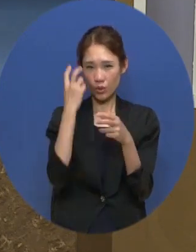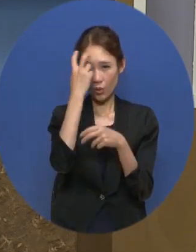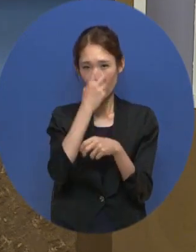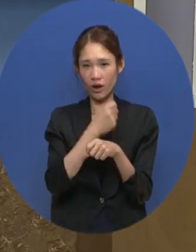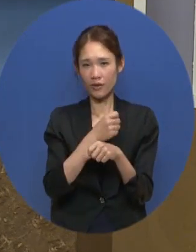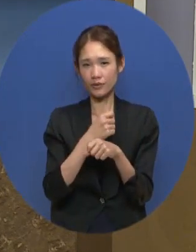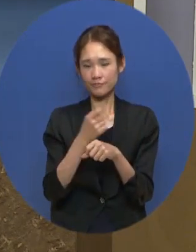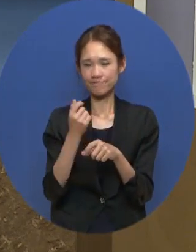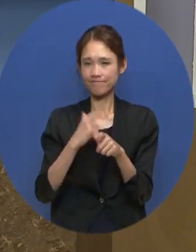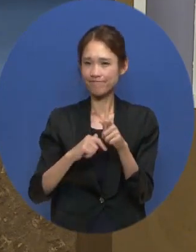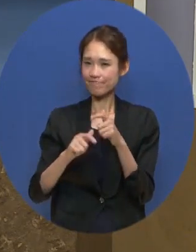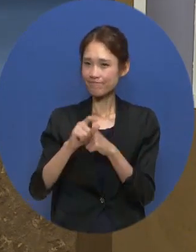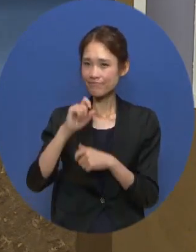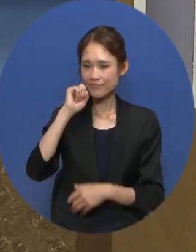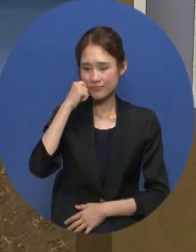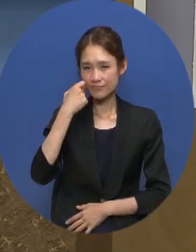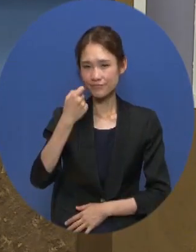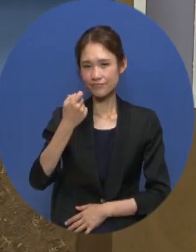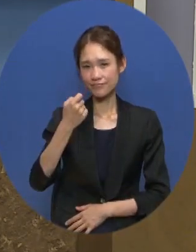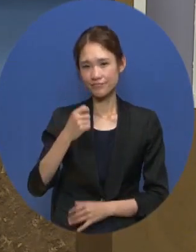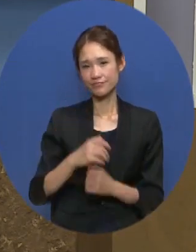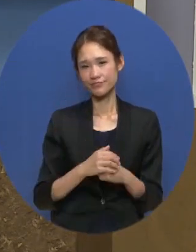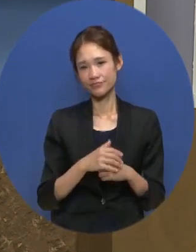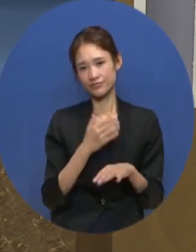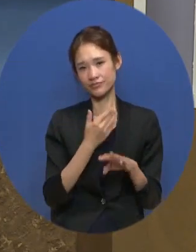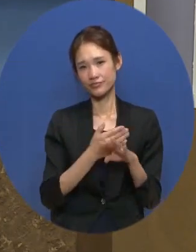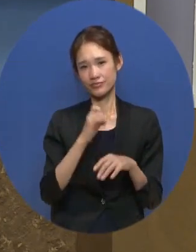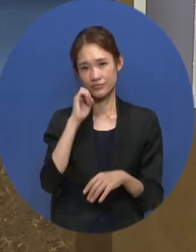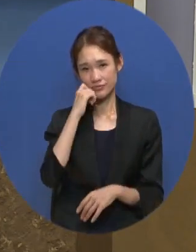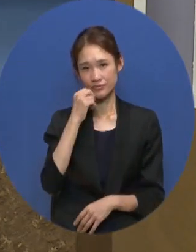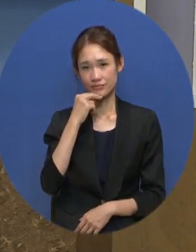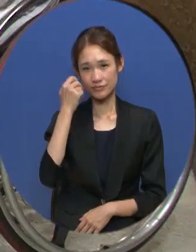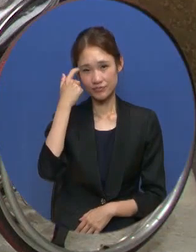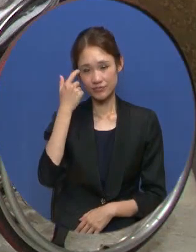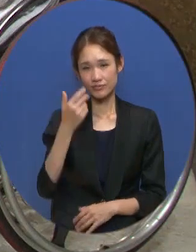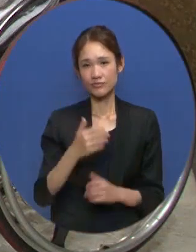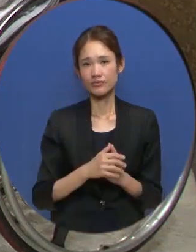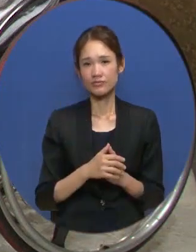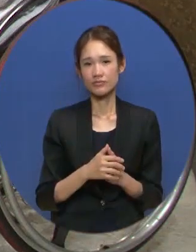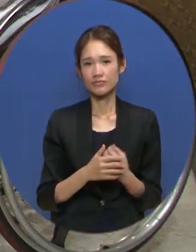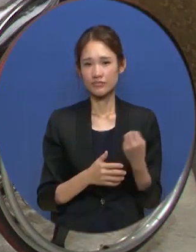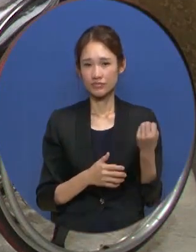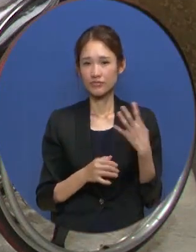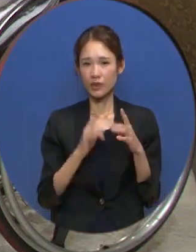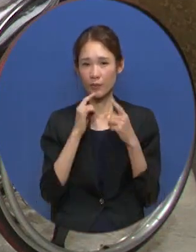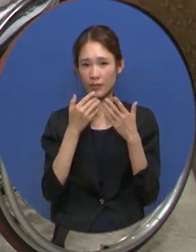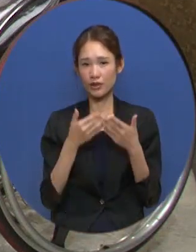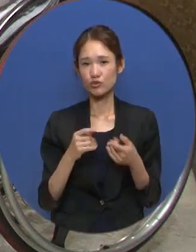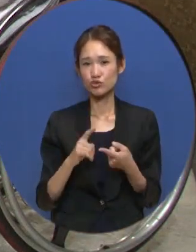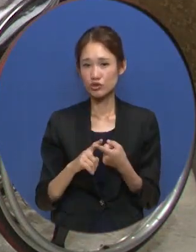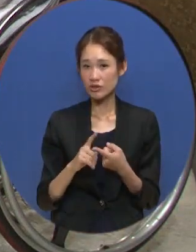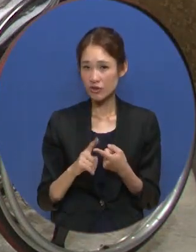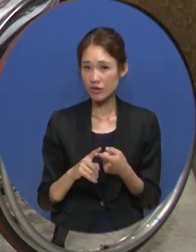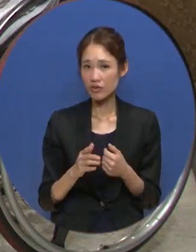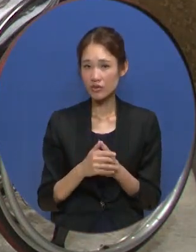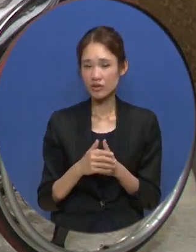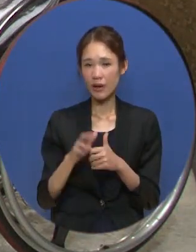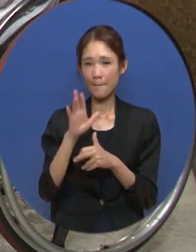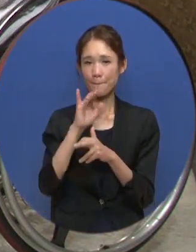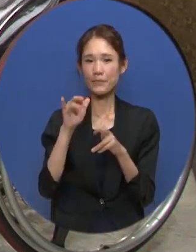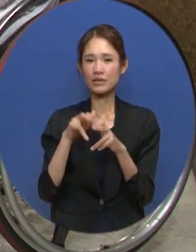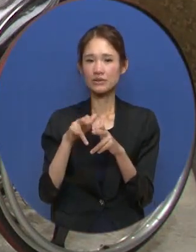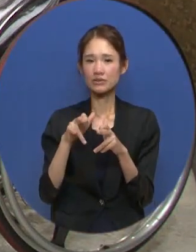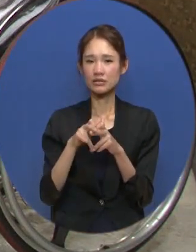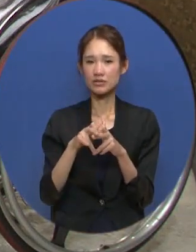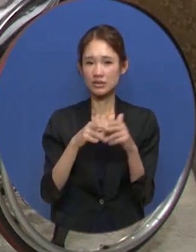관리하는데 조금 어려움도 있을 것이고 네. 하기 때문에 또 다른 어려움은 없는지 궁금합니다. 말씀하신 것처럼 그러니까는 비장애인들도